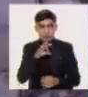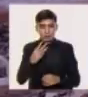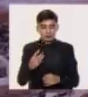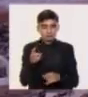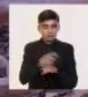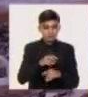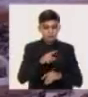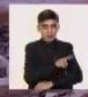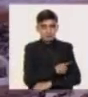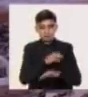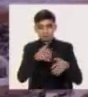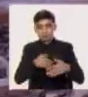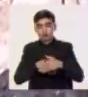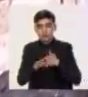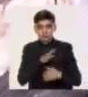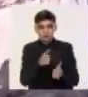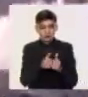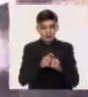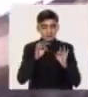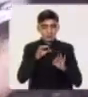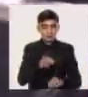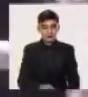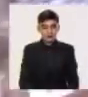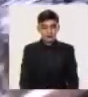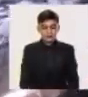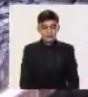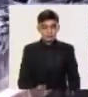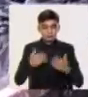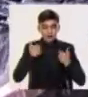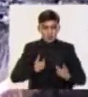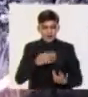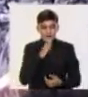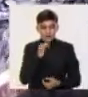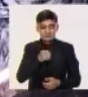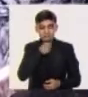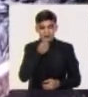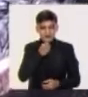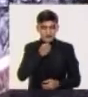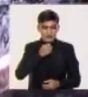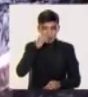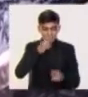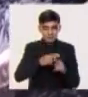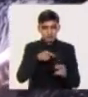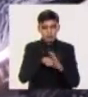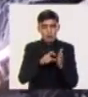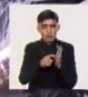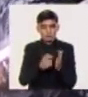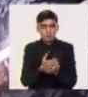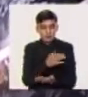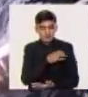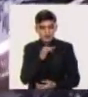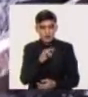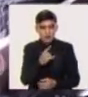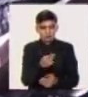его в больницу, рассказали соседи. Тело девочки и старшего брата нашли в этой комнате. Ребенок лежал